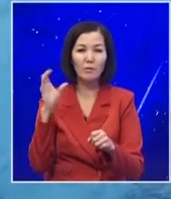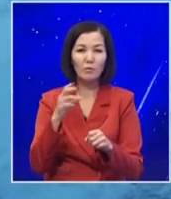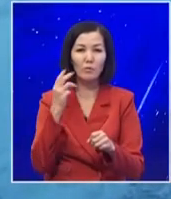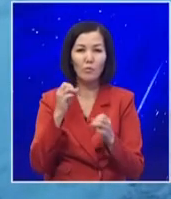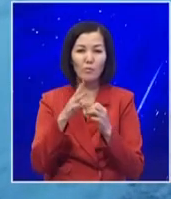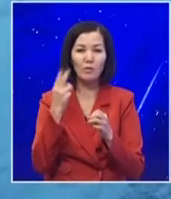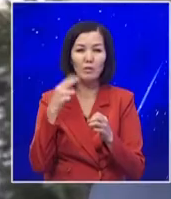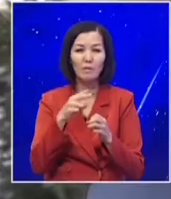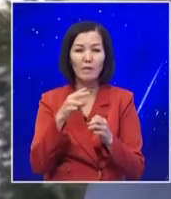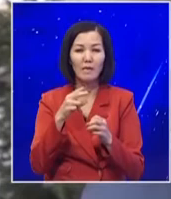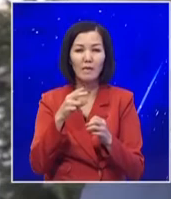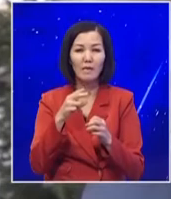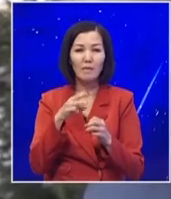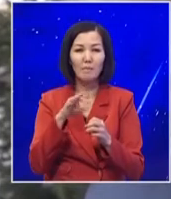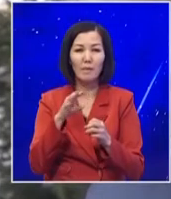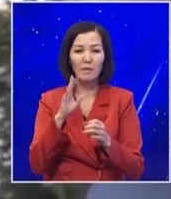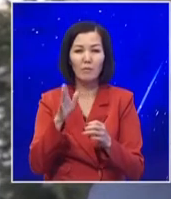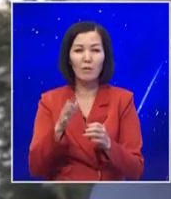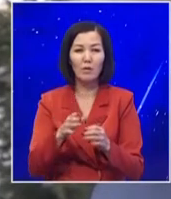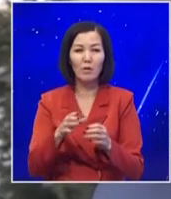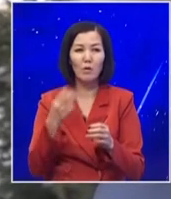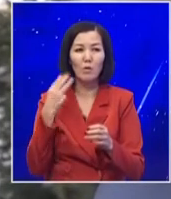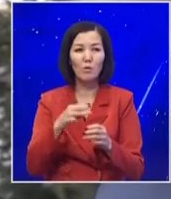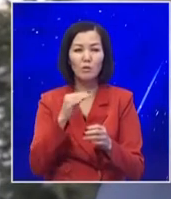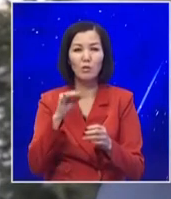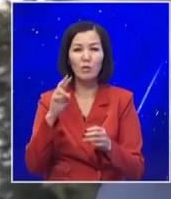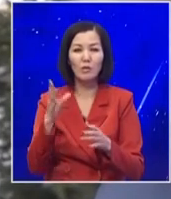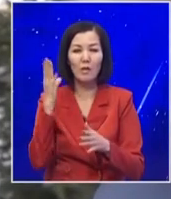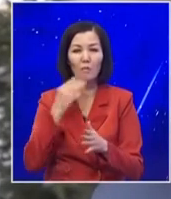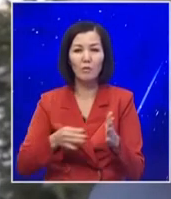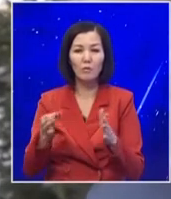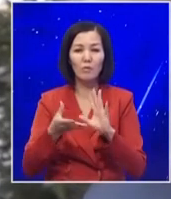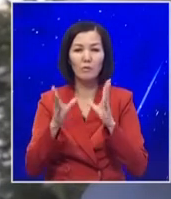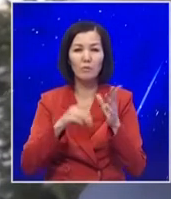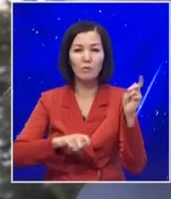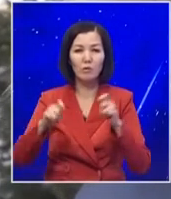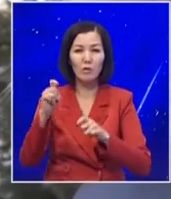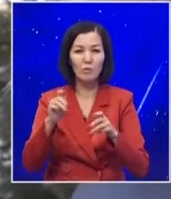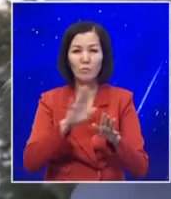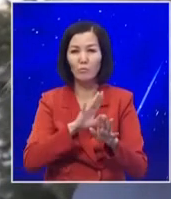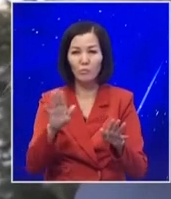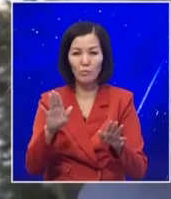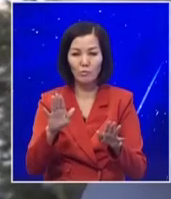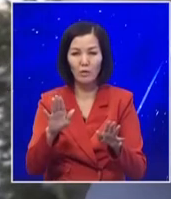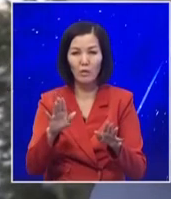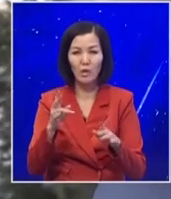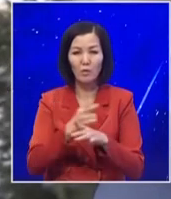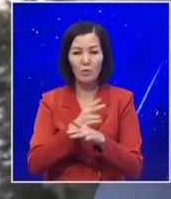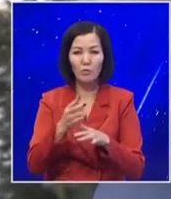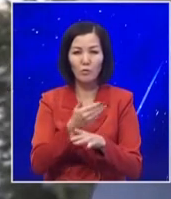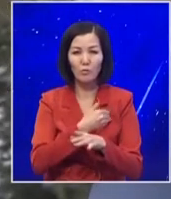жауаптылар. 30-шы желтоқсанда Алматы облысы бойынша ауа райы жауын-шашынсыз болады. Түнгі